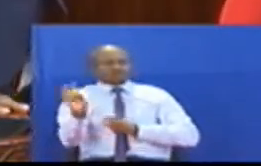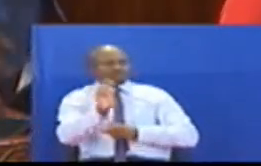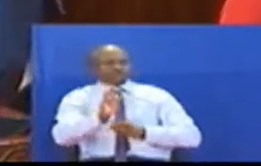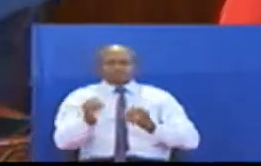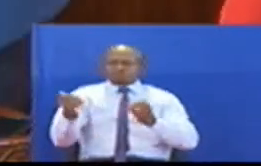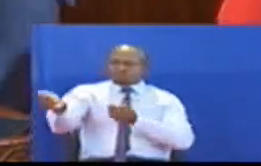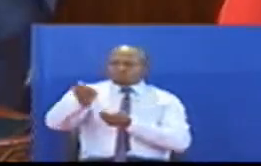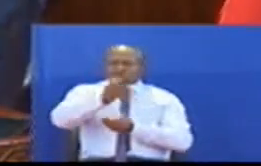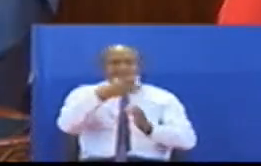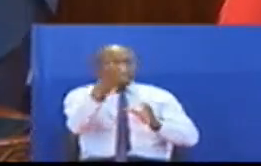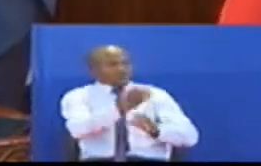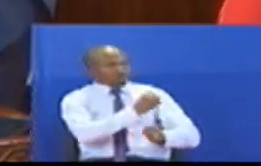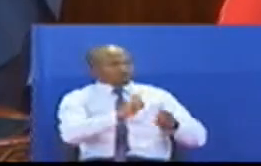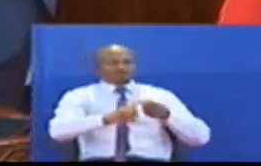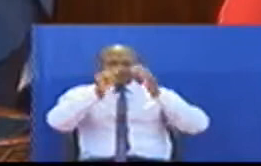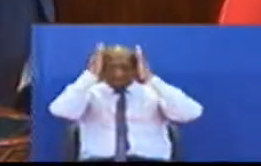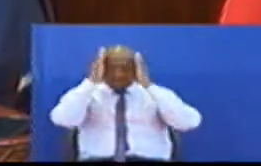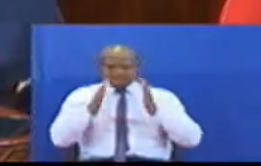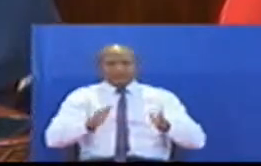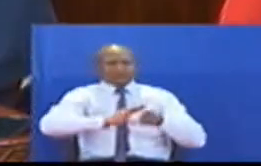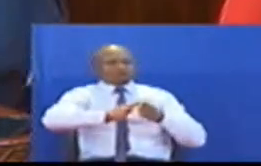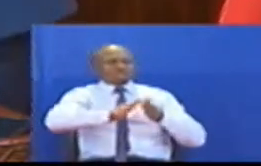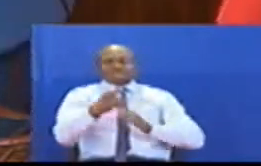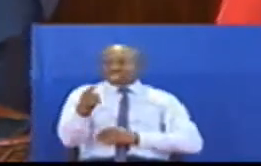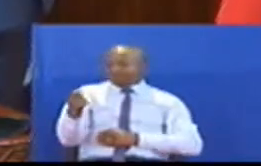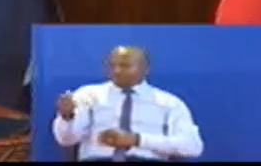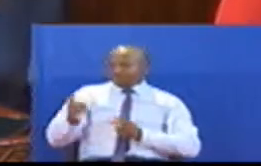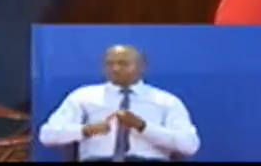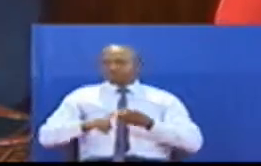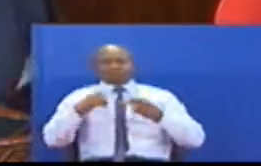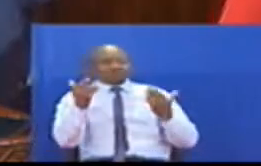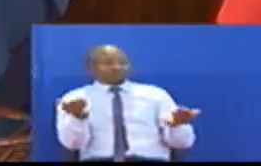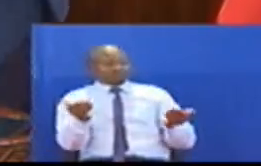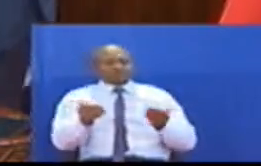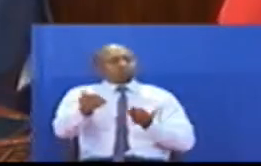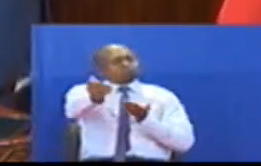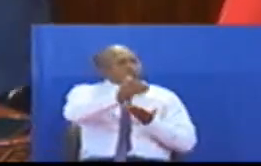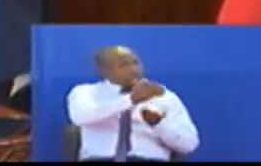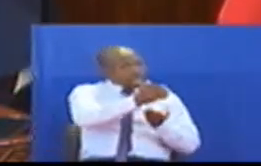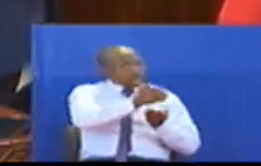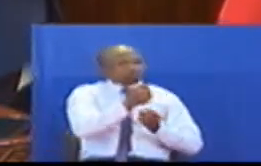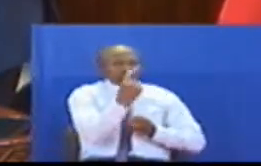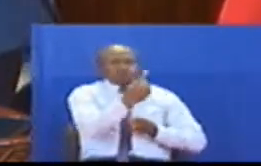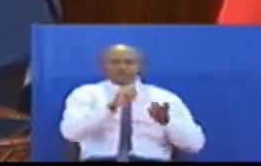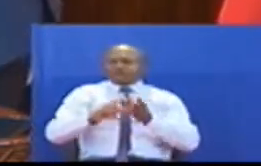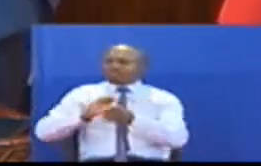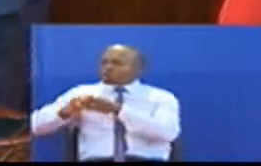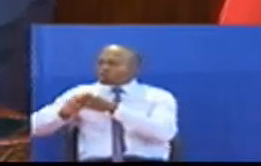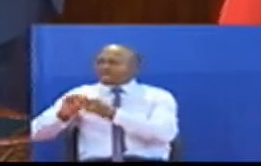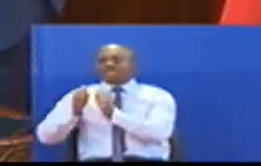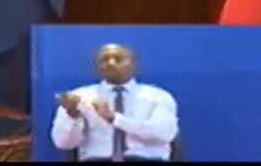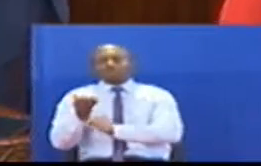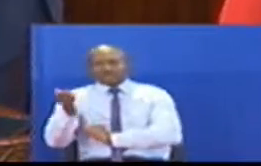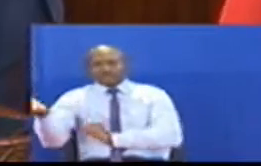mapato na nidhamu ya matumizi ya fedha. Maana kukusanya kitu kingine, lakini nidhamu jambo jingine. Tumeona namna ambavyo